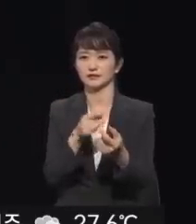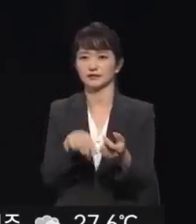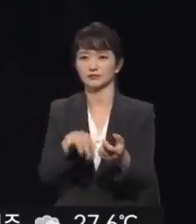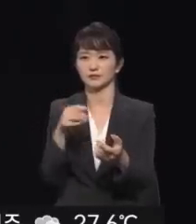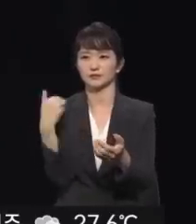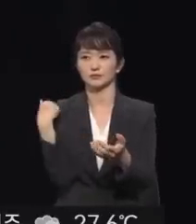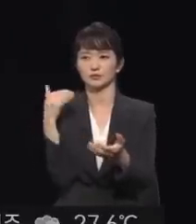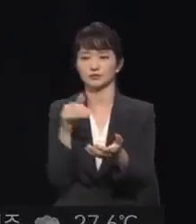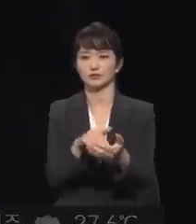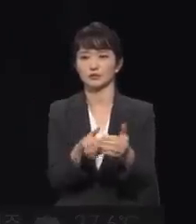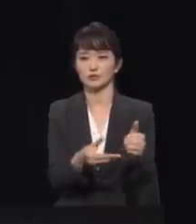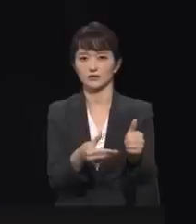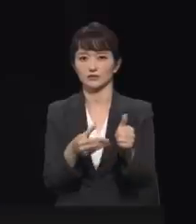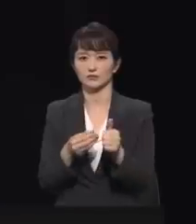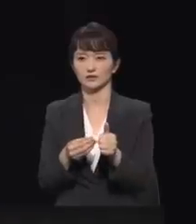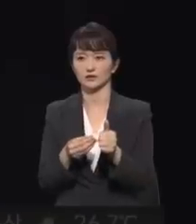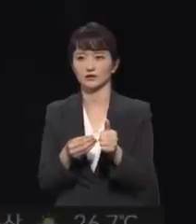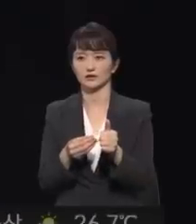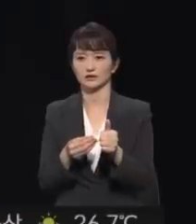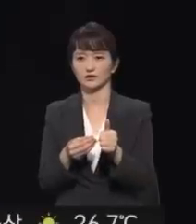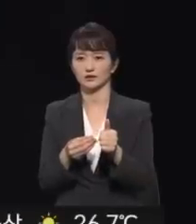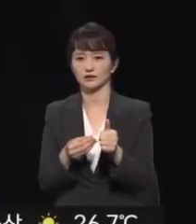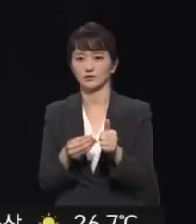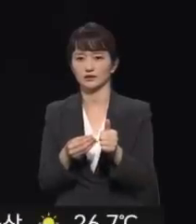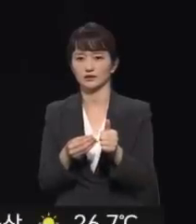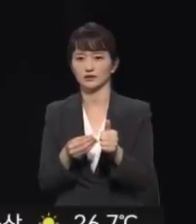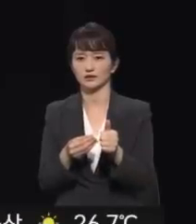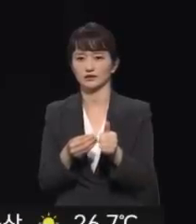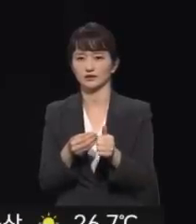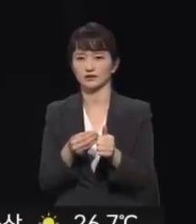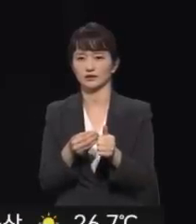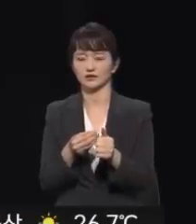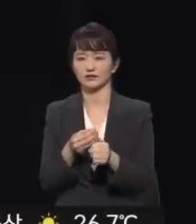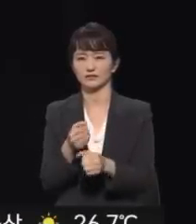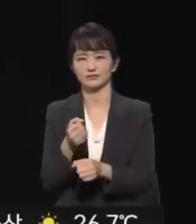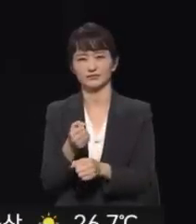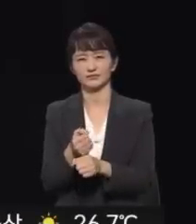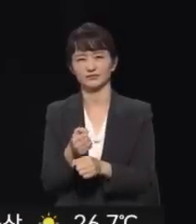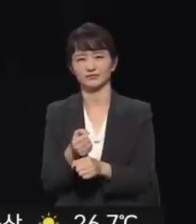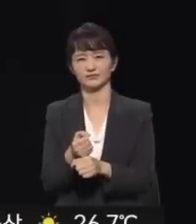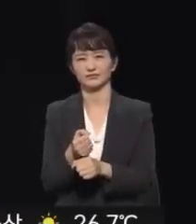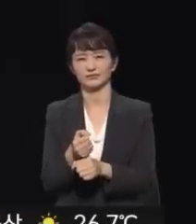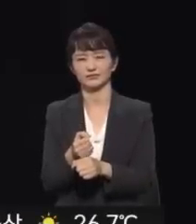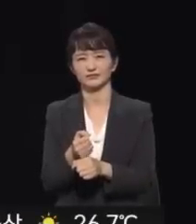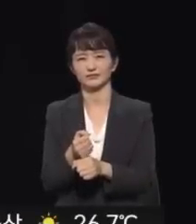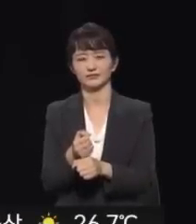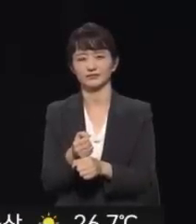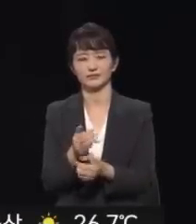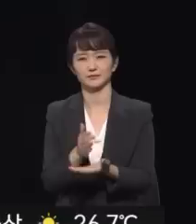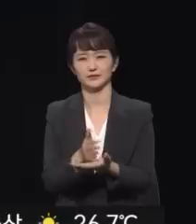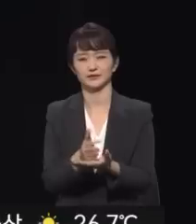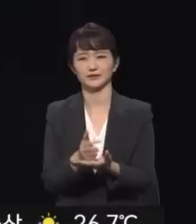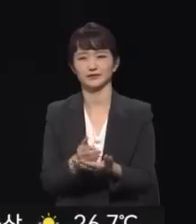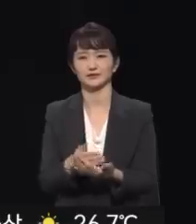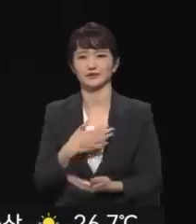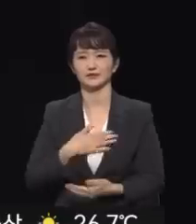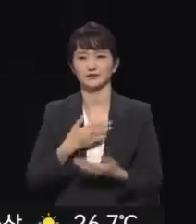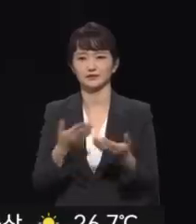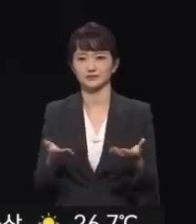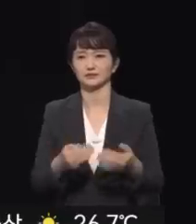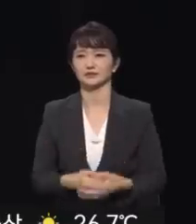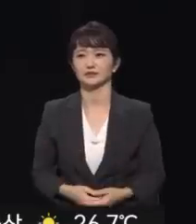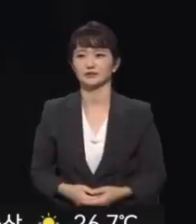놓겠다 하니까 그건 좀 그렇게 부채 돌아간다면 이렇게 얘기를 했다는 점을 알려드리며 연주 됐거나 예